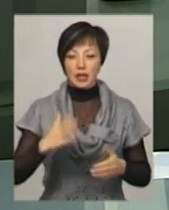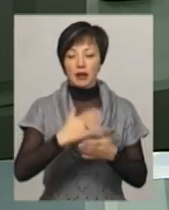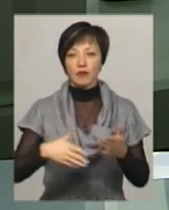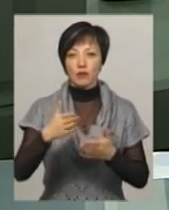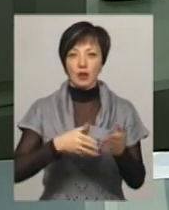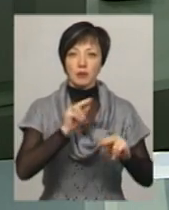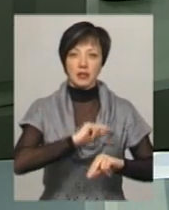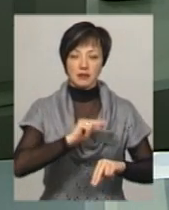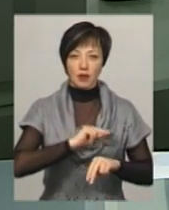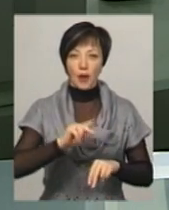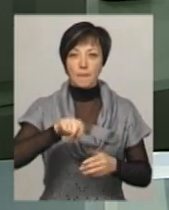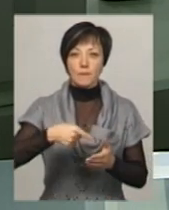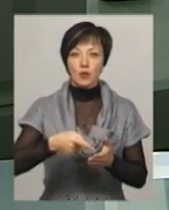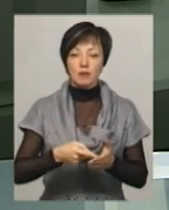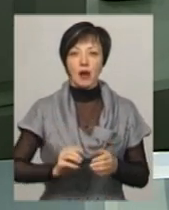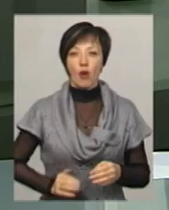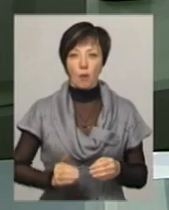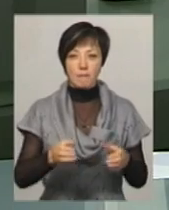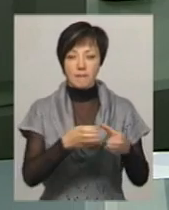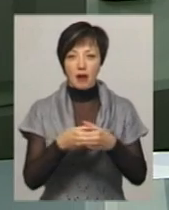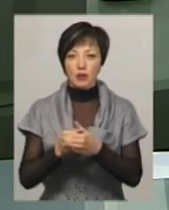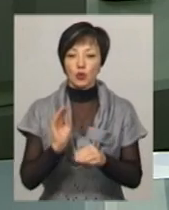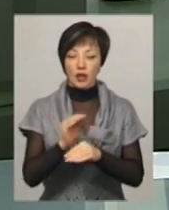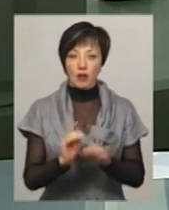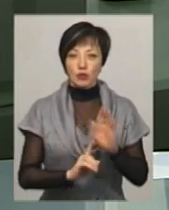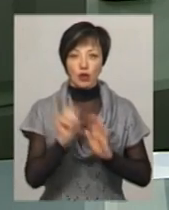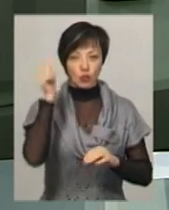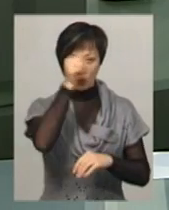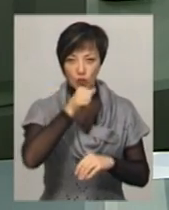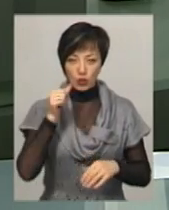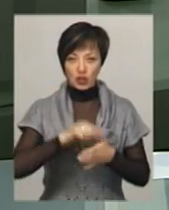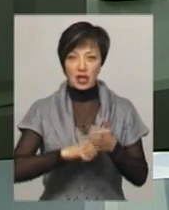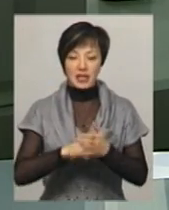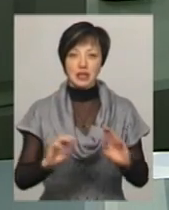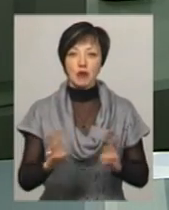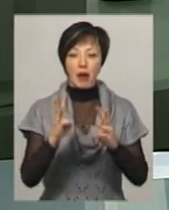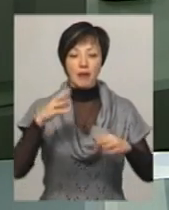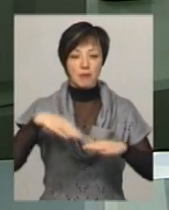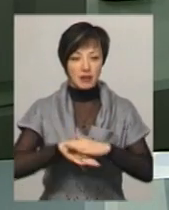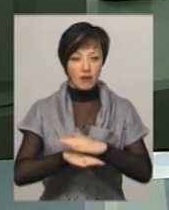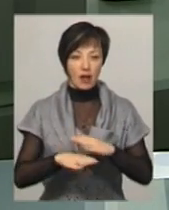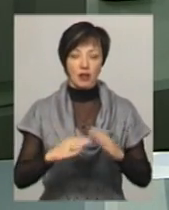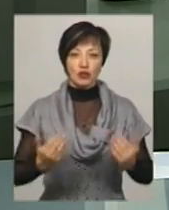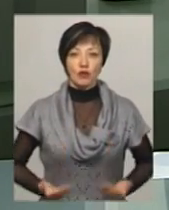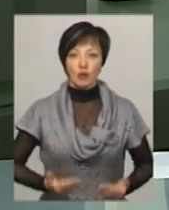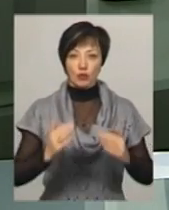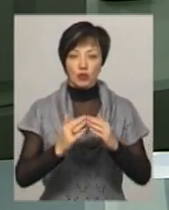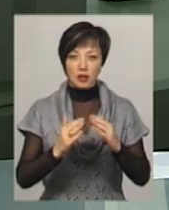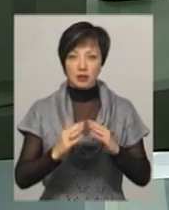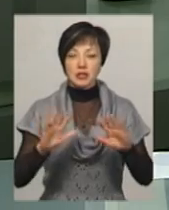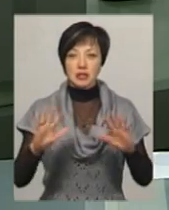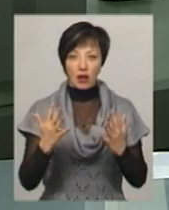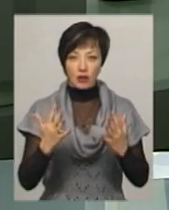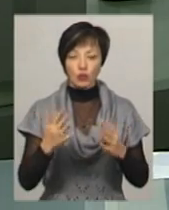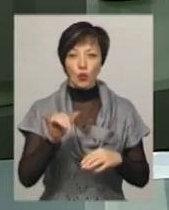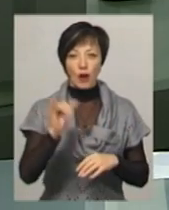ліквідувати працівники муніципальних компаній. Та додає, від початку року через займання у підвалах житлових будинків